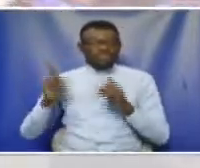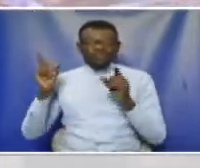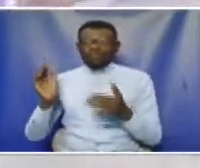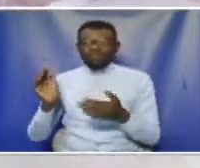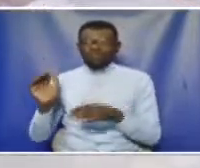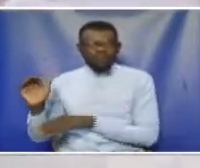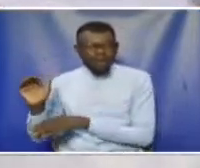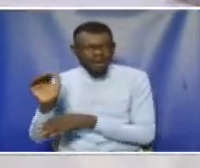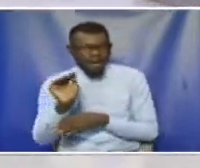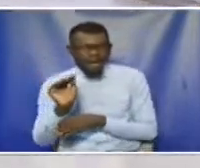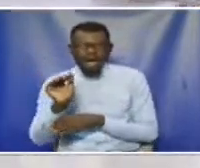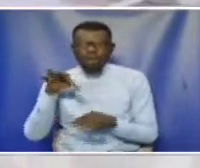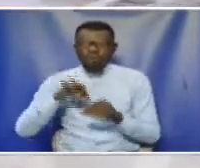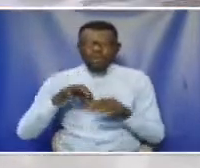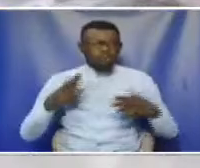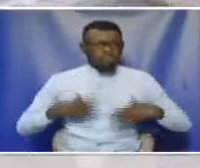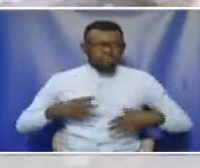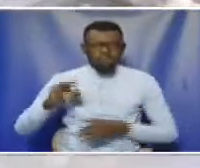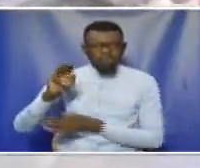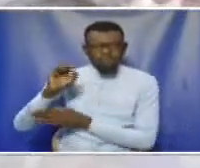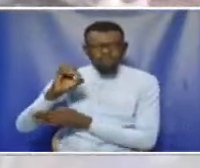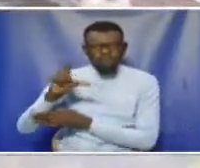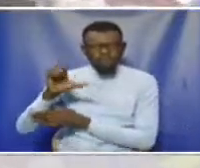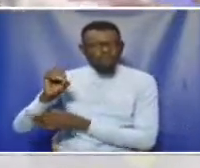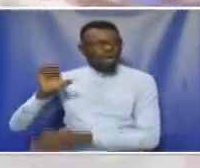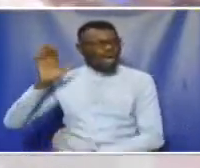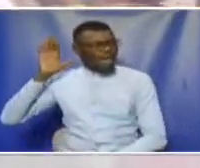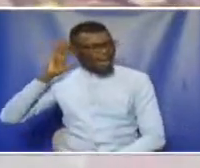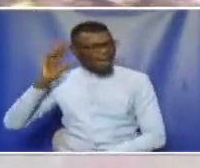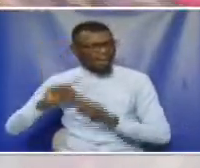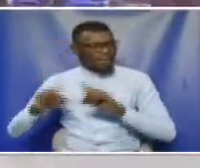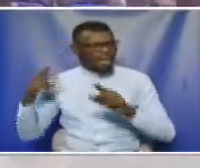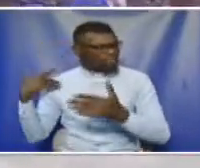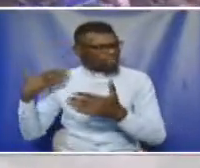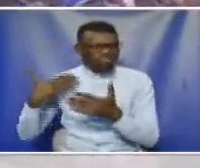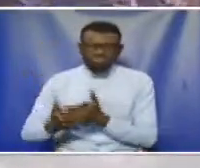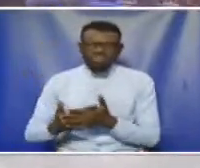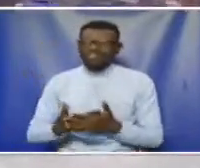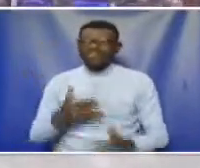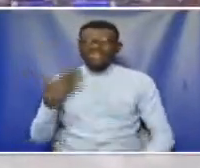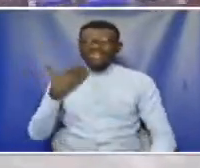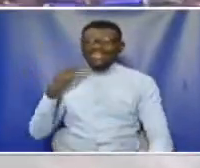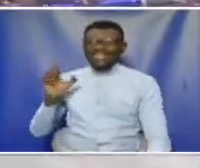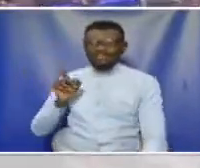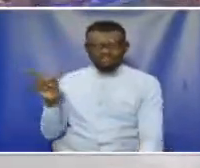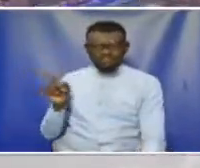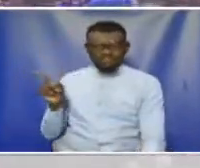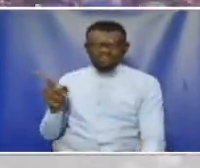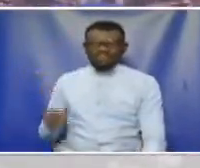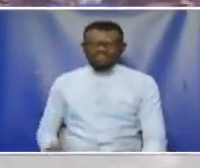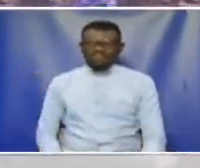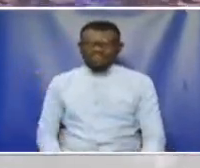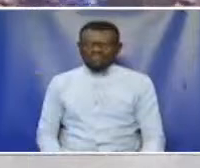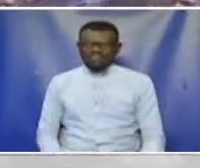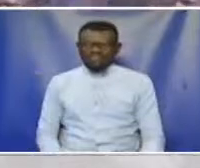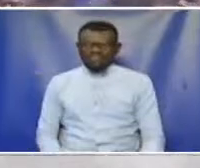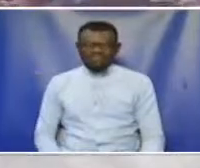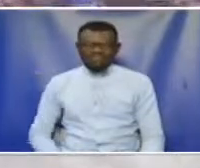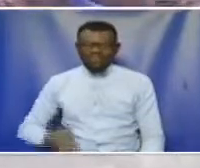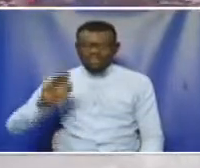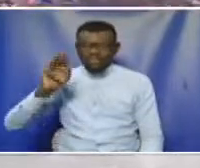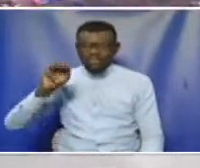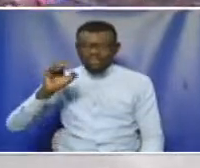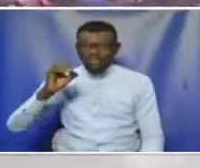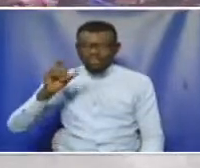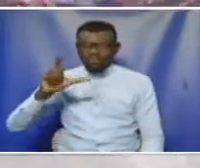na wakazi wa Molo ambao siku zote wamekuwa wakimpinga vikali. Tunatoka hapa Molo na